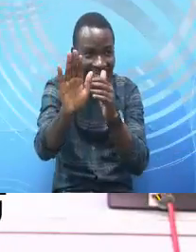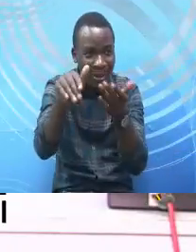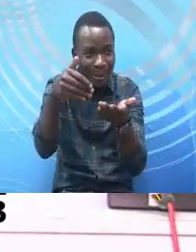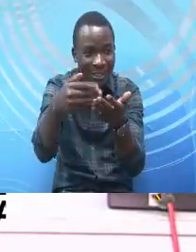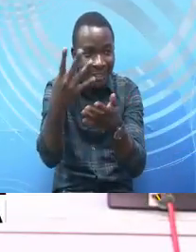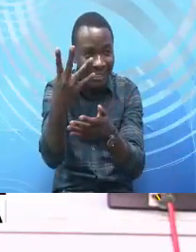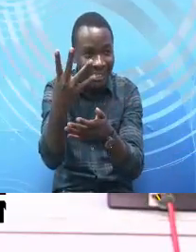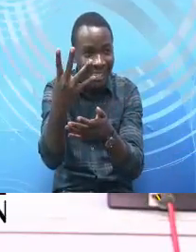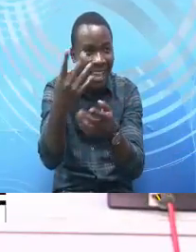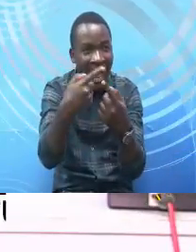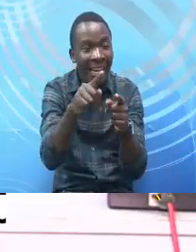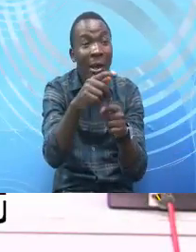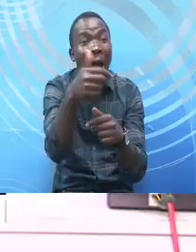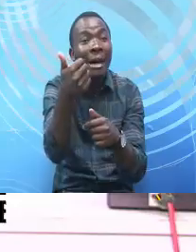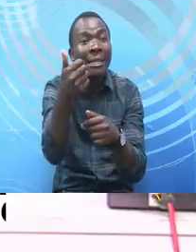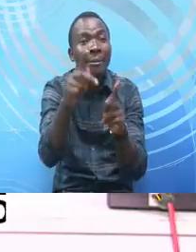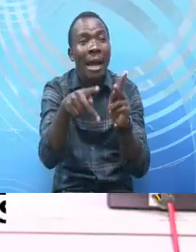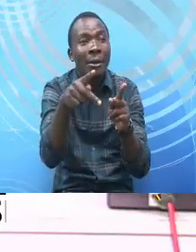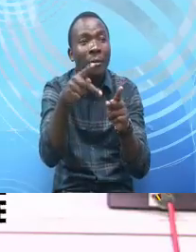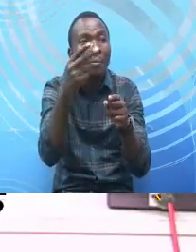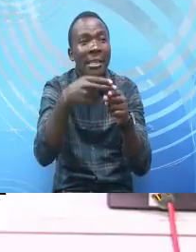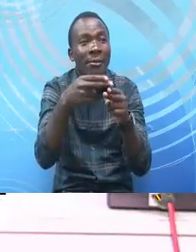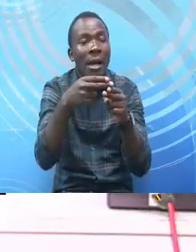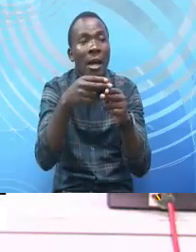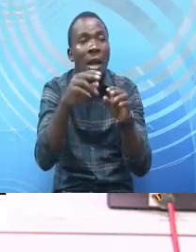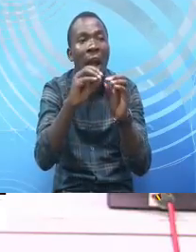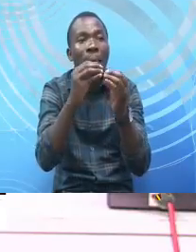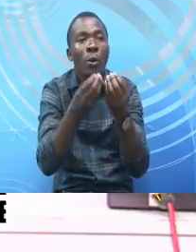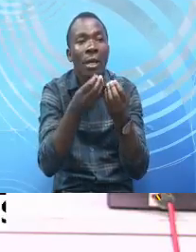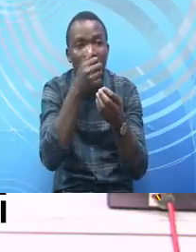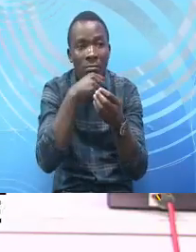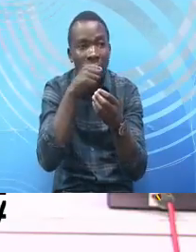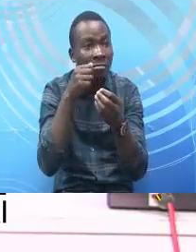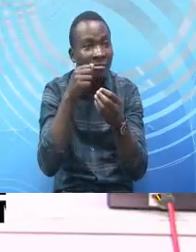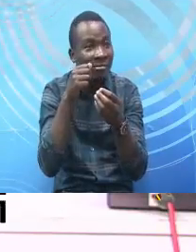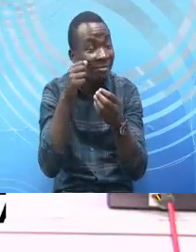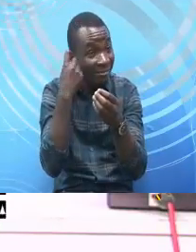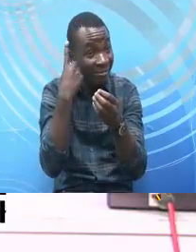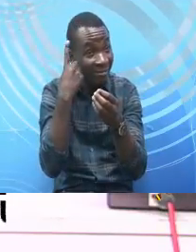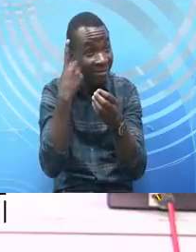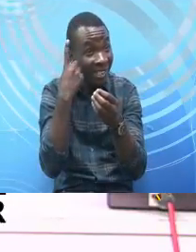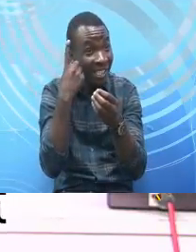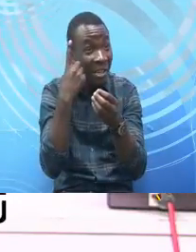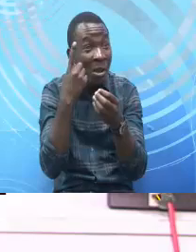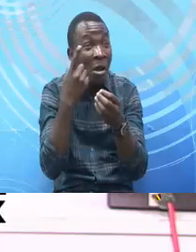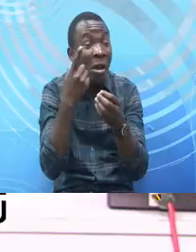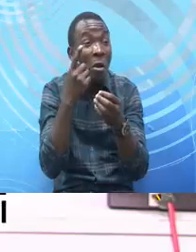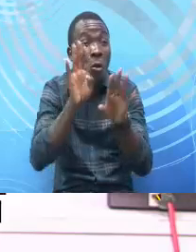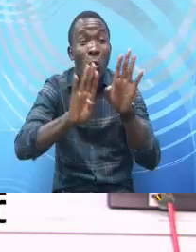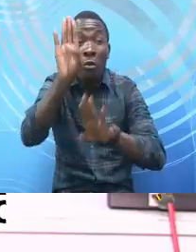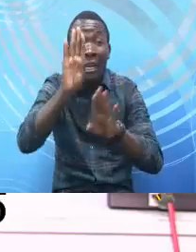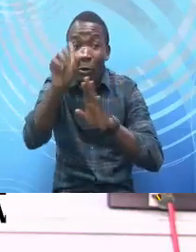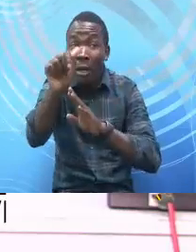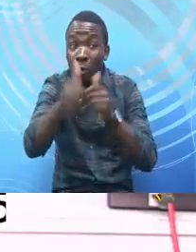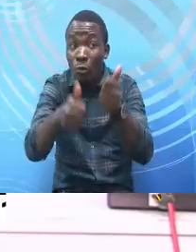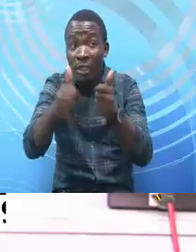kuzivuze ariko harabandi babitwa societe civile cyangwa se abantu babunganira leta mu bikorwa byayo umuntu ari uruhe ruhari